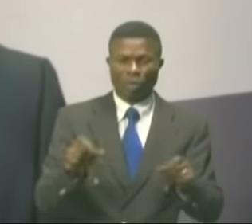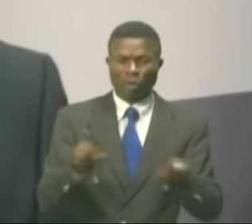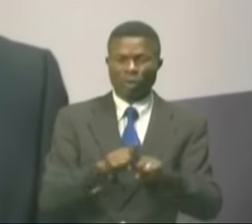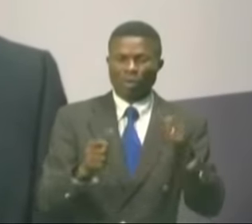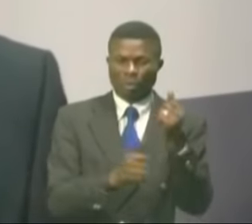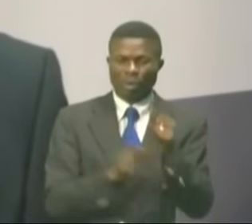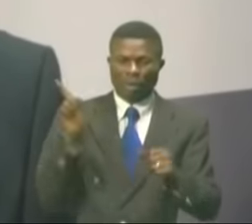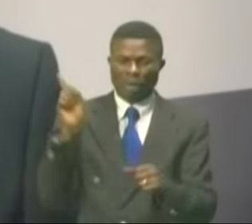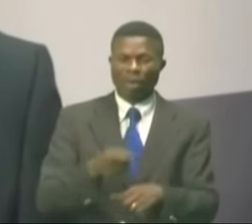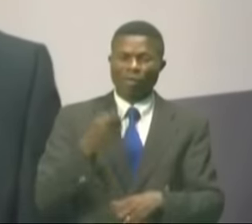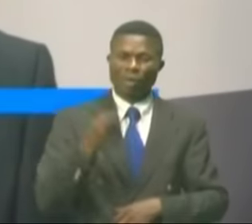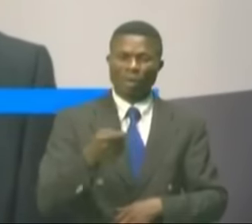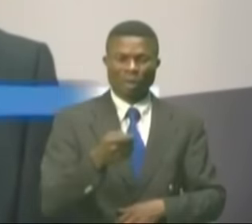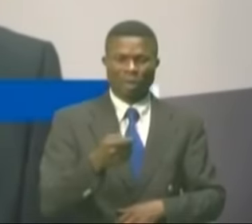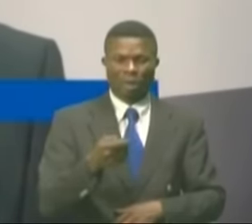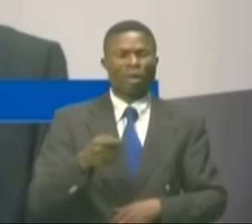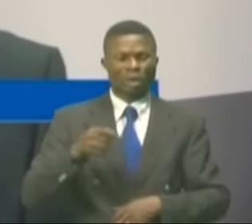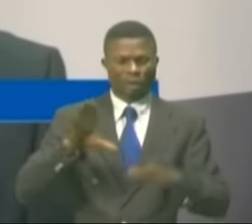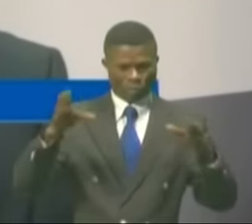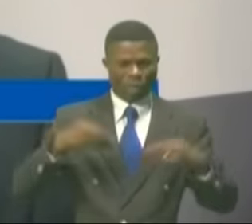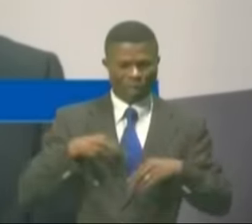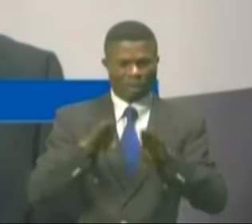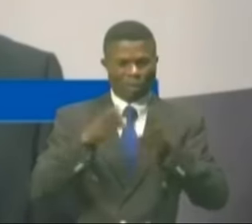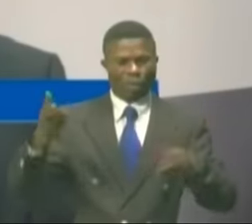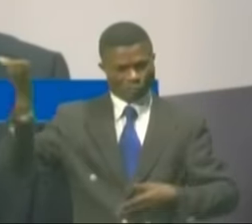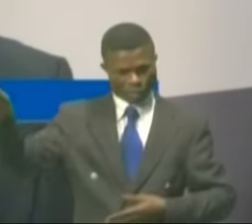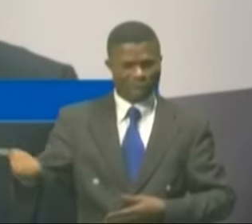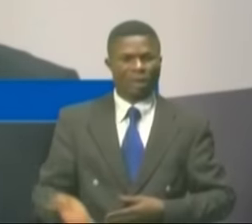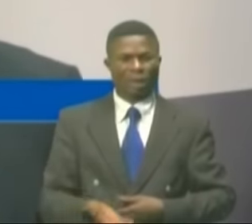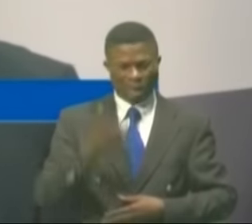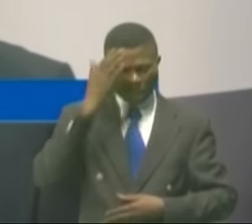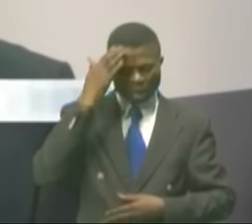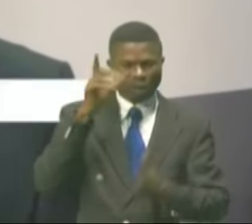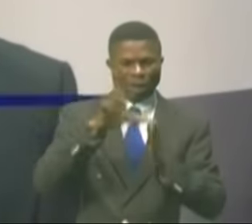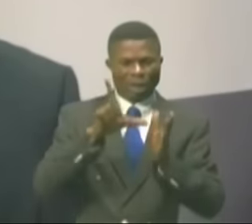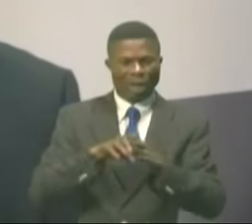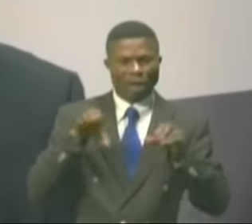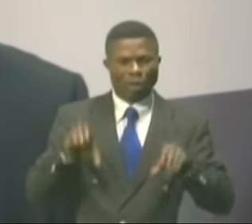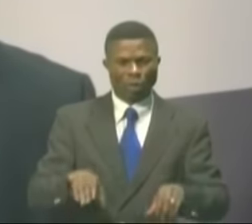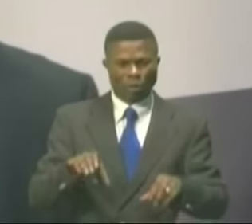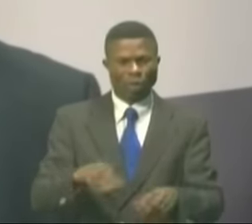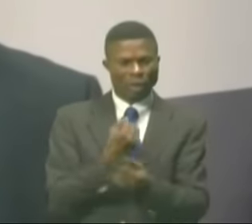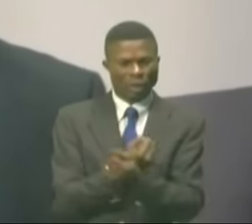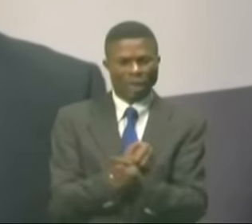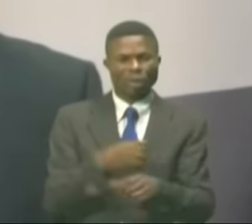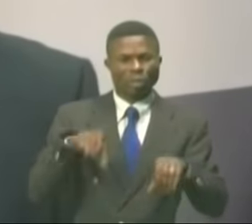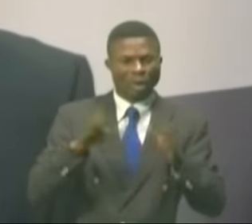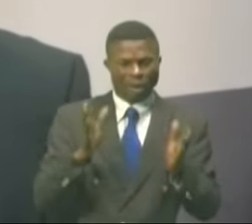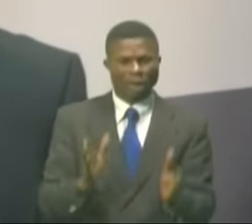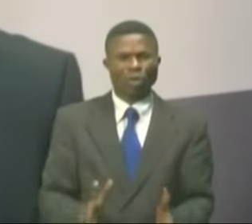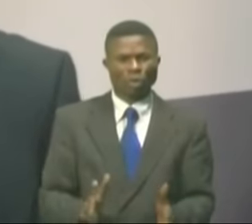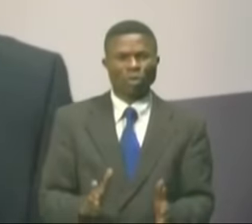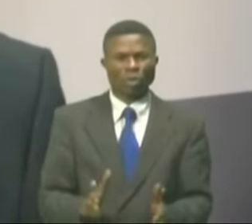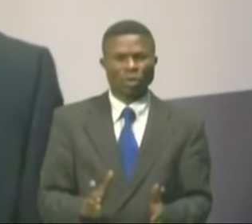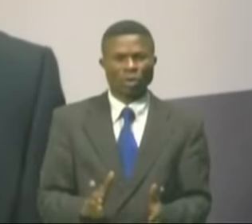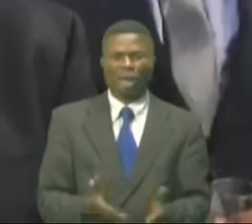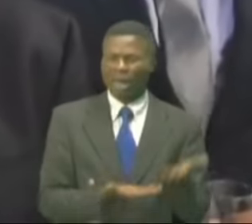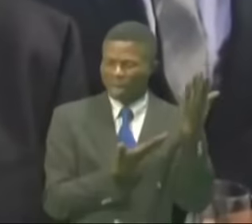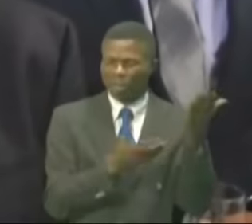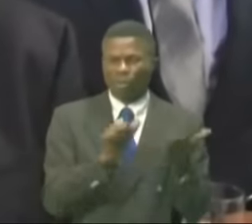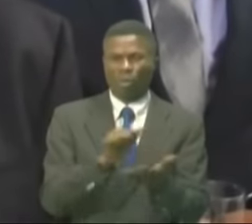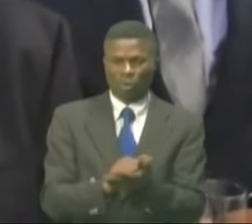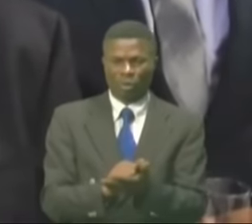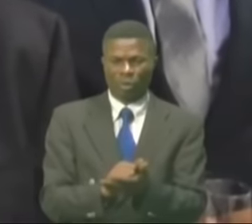viennent à la grande porte, pourquoi ne pas les accueillir? Ce sont des gens qui connaissent déjà la loi du Congo, qui respectent les Congolais, c'est que qui est très important.